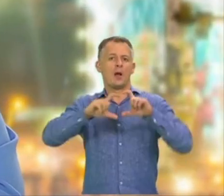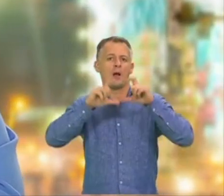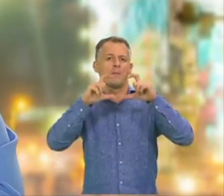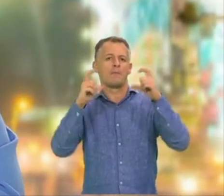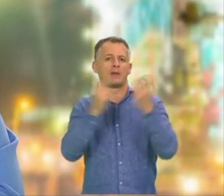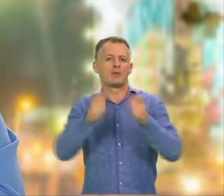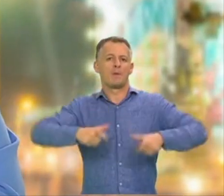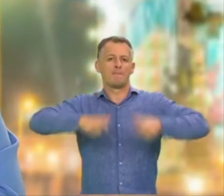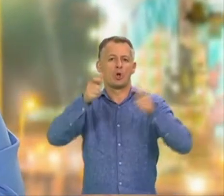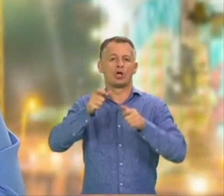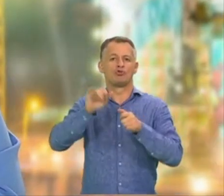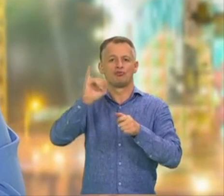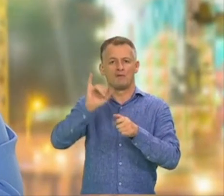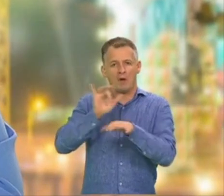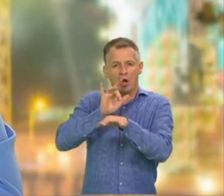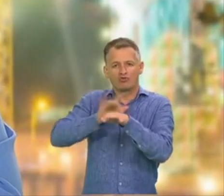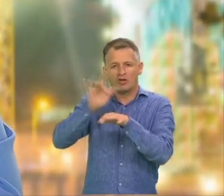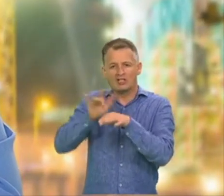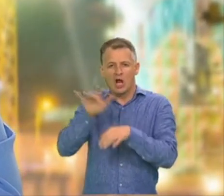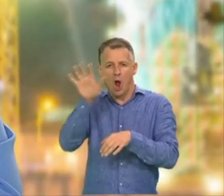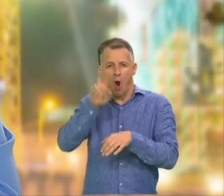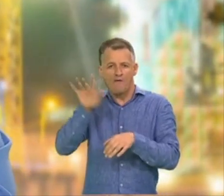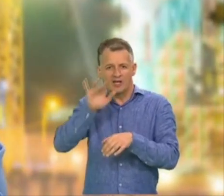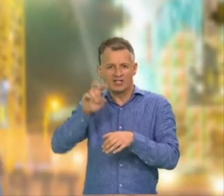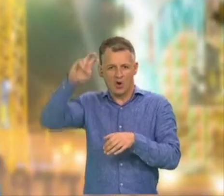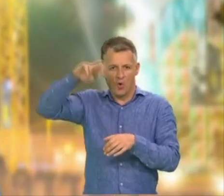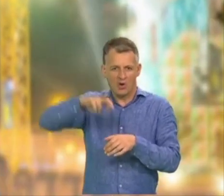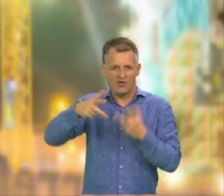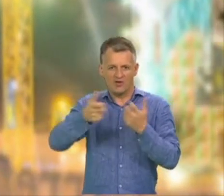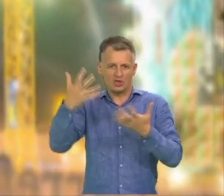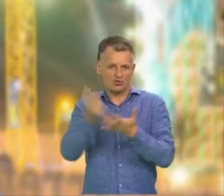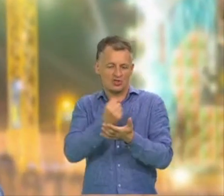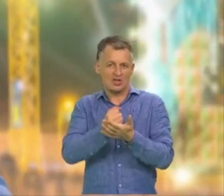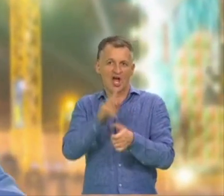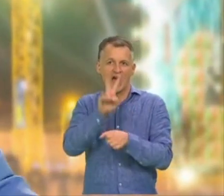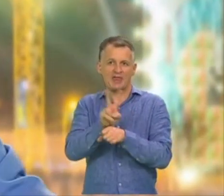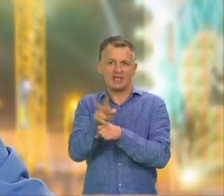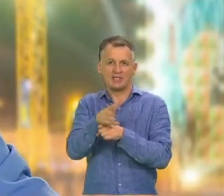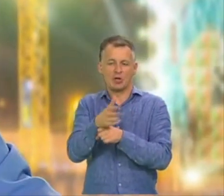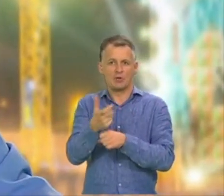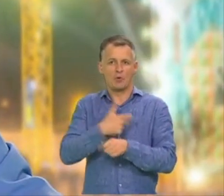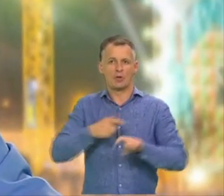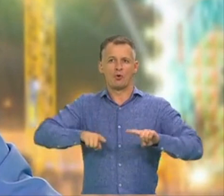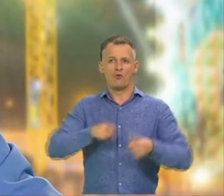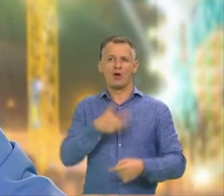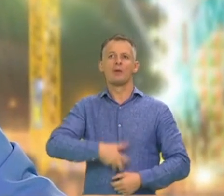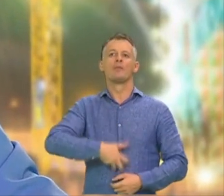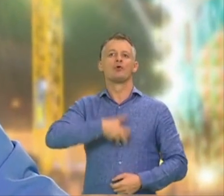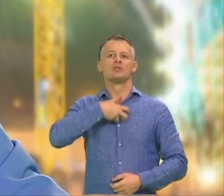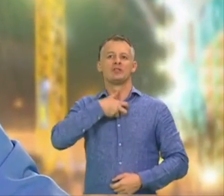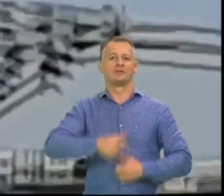din apropiere a încercat să-l convingă să coboare, fără succes însă. Vă avertizez, urmează imagini și detalii care vă pot afecta emoțional.